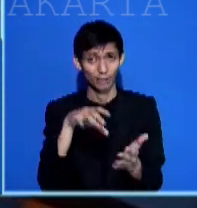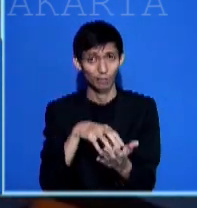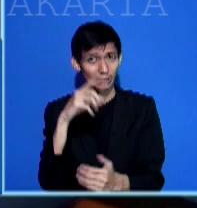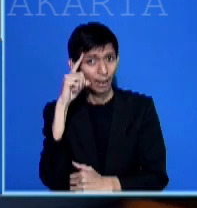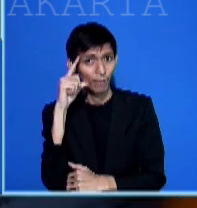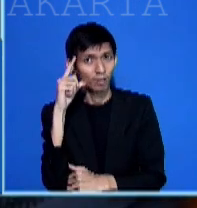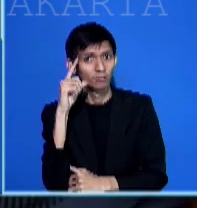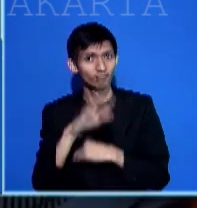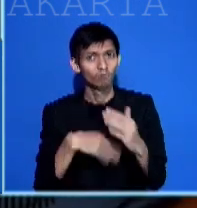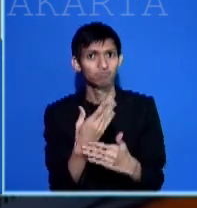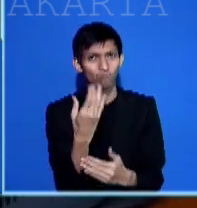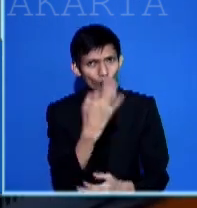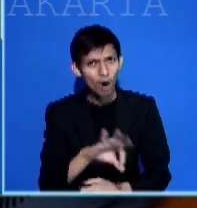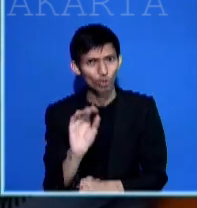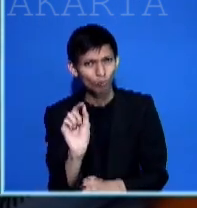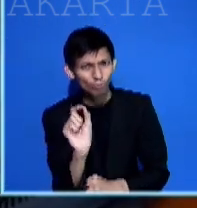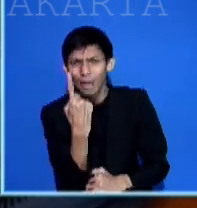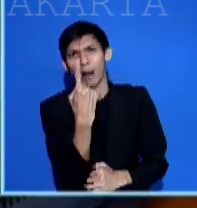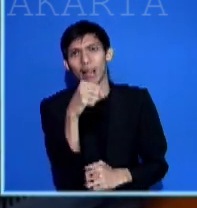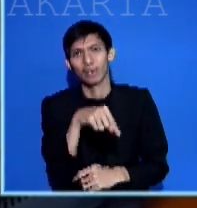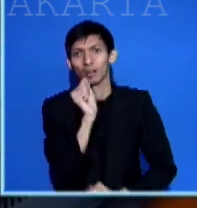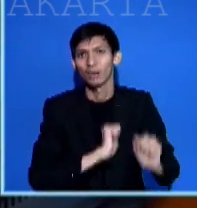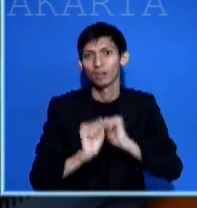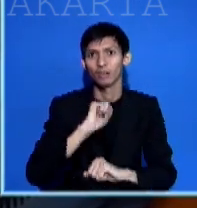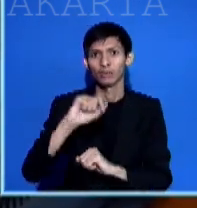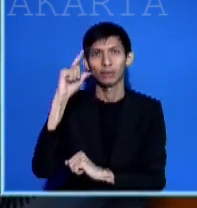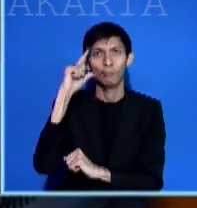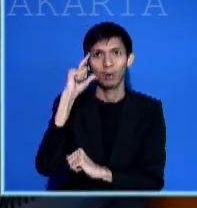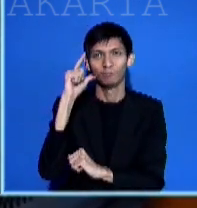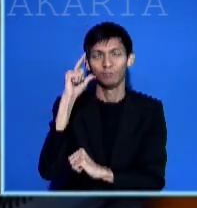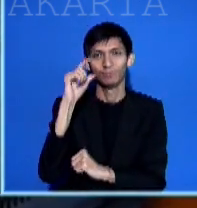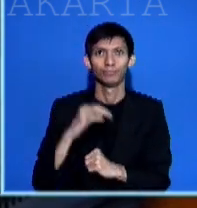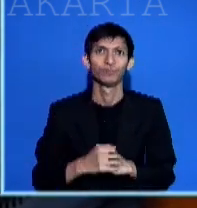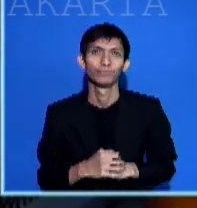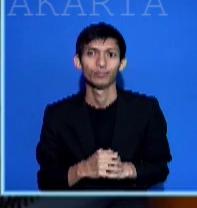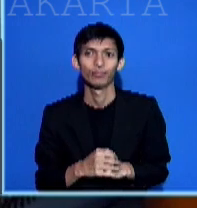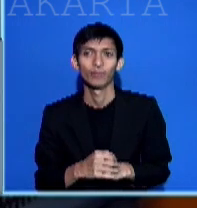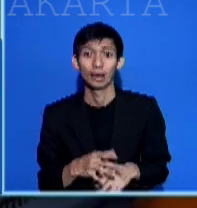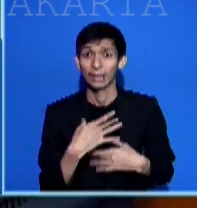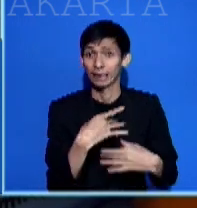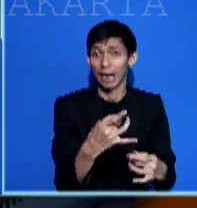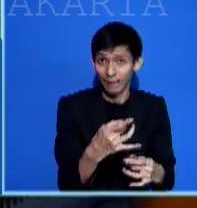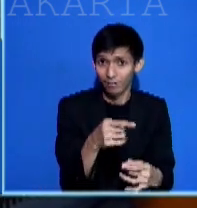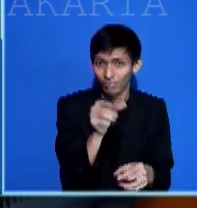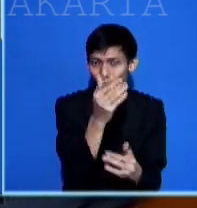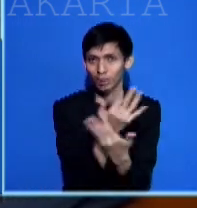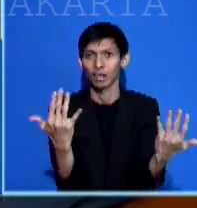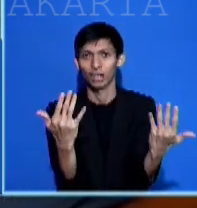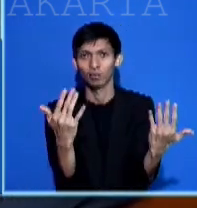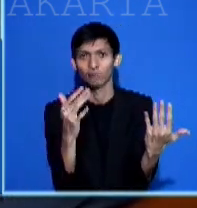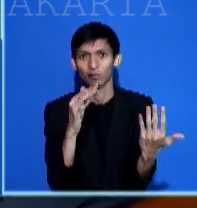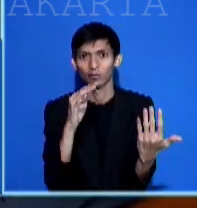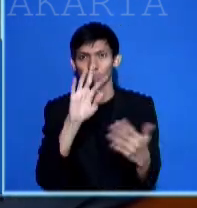ini Tentunya baru pertama kali diadakan di slan Ini sa G sehingga ini bisa menarik e semua peserta